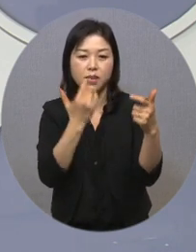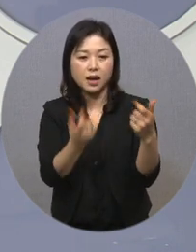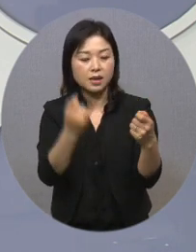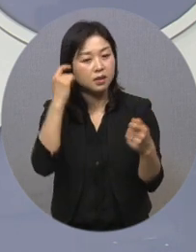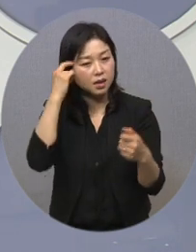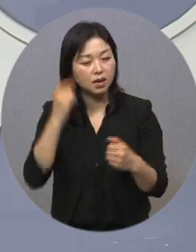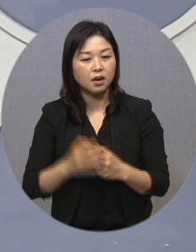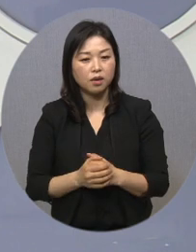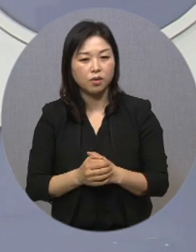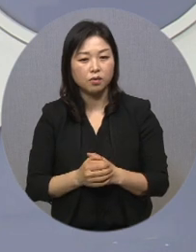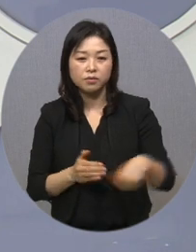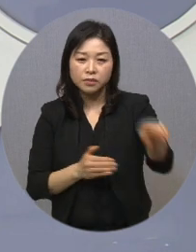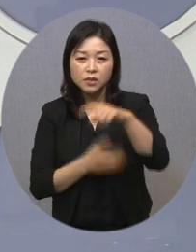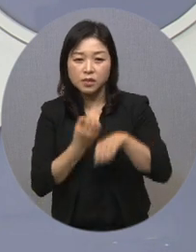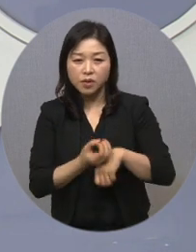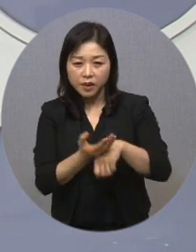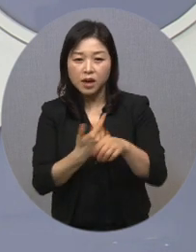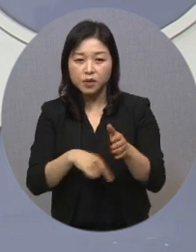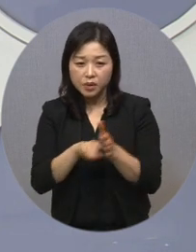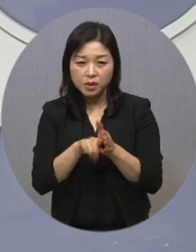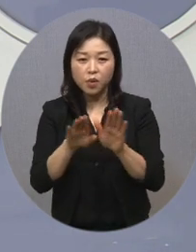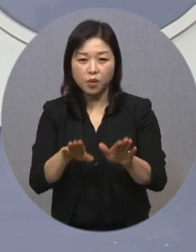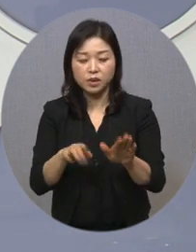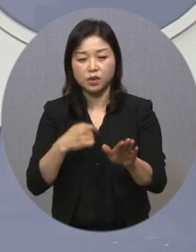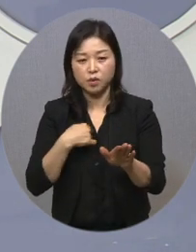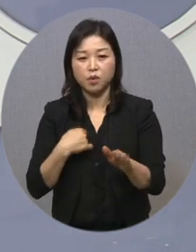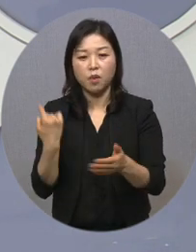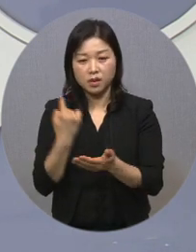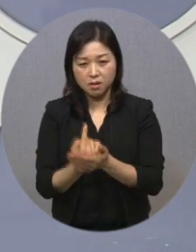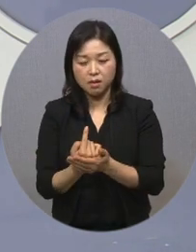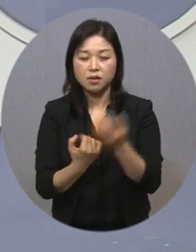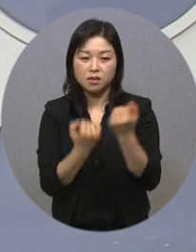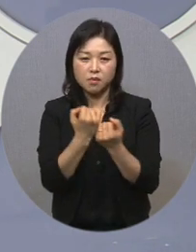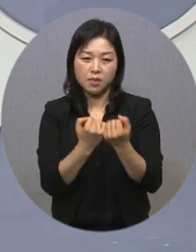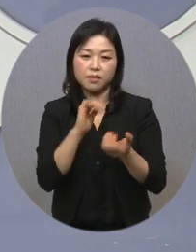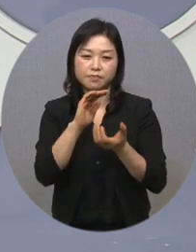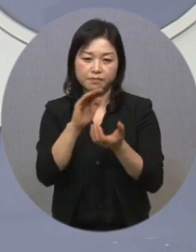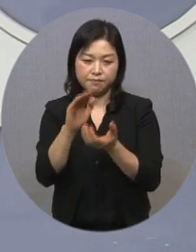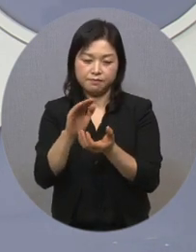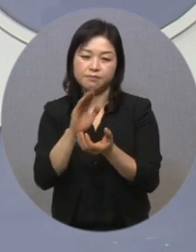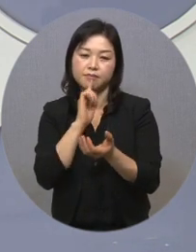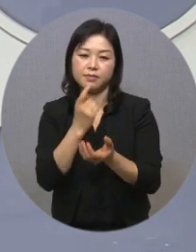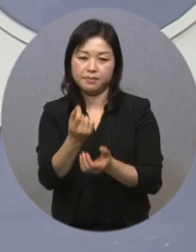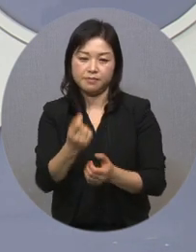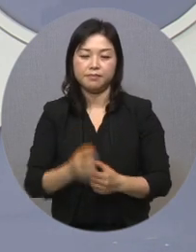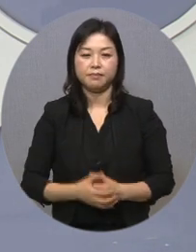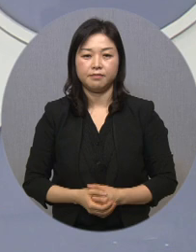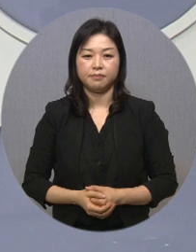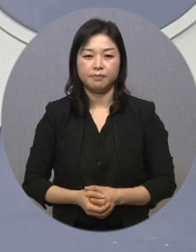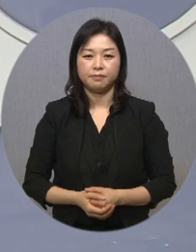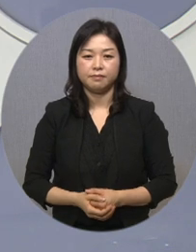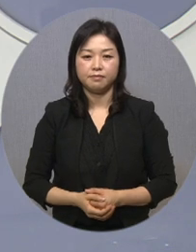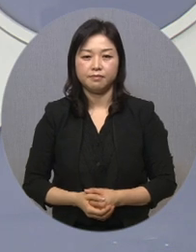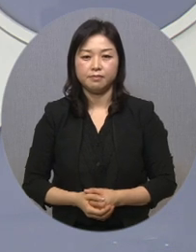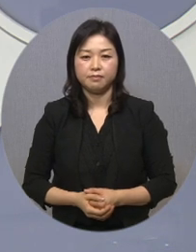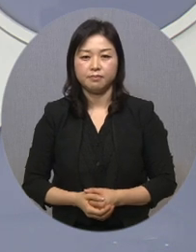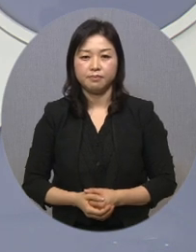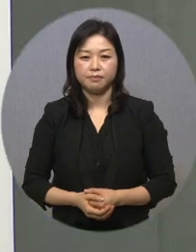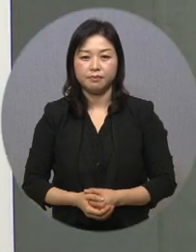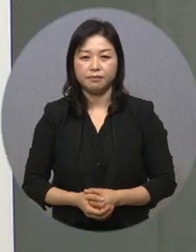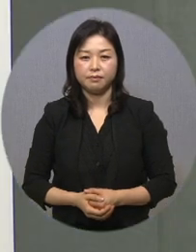그러한 내용들을 좀 전달하기 위해서 오늘 저 또한 이렇게 출연을 해서 말씀드린다, 이렇게 말씀드릴 수 있을 것 같습니다.